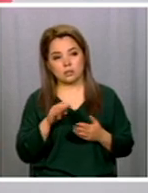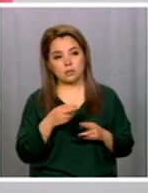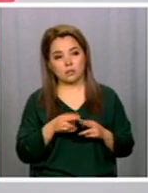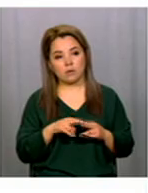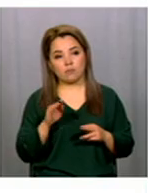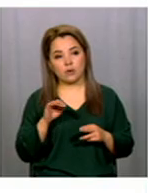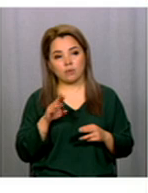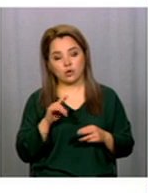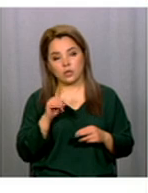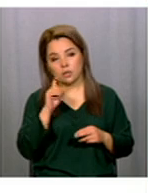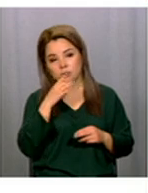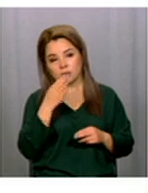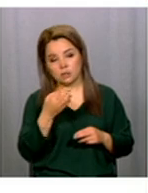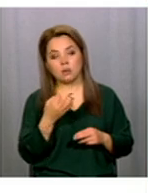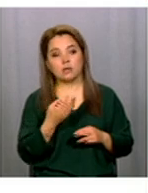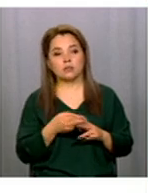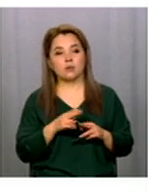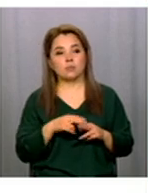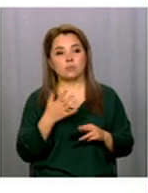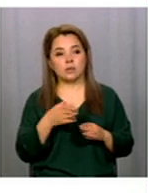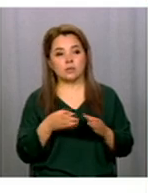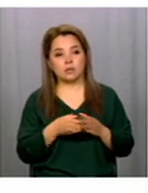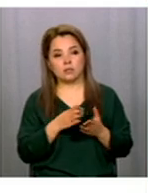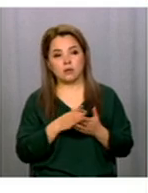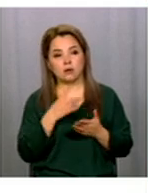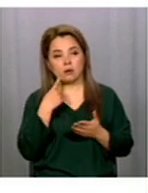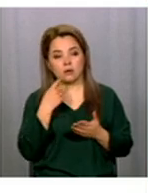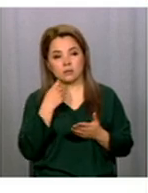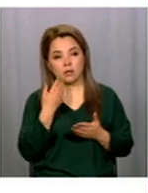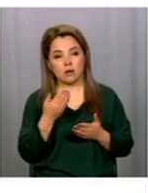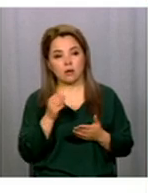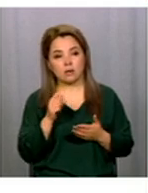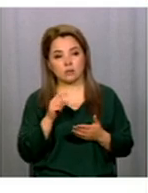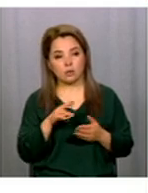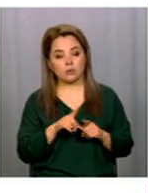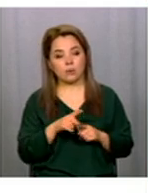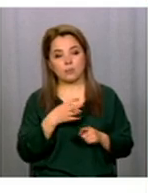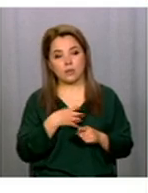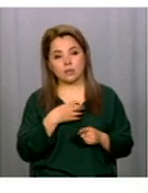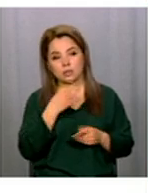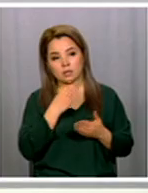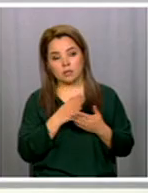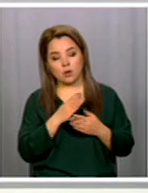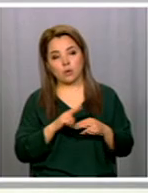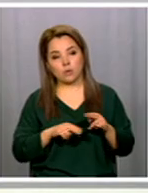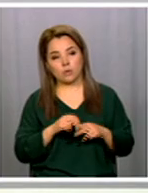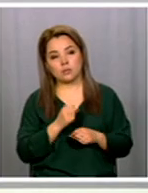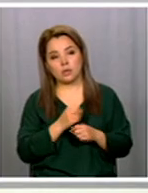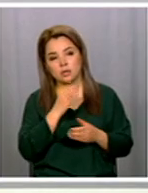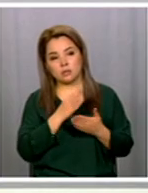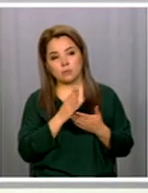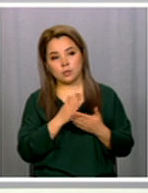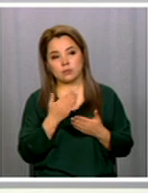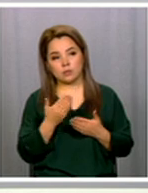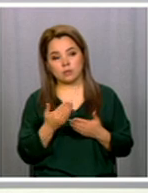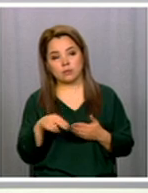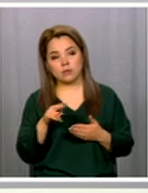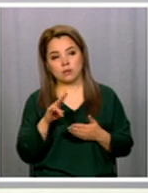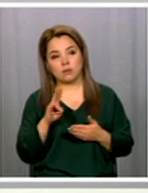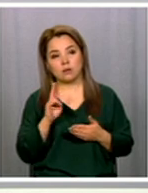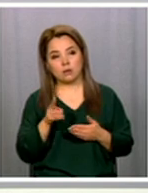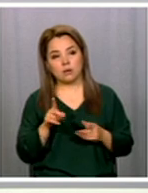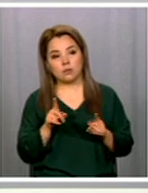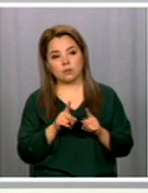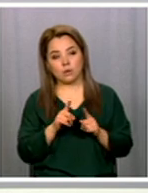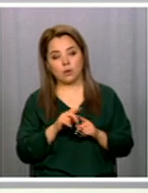фосфор қышқылынан, 5 көміртекті қанттан және азотты негіздерден құралған. Сонымен